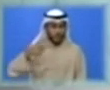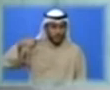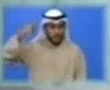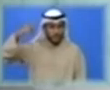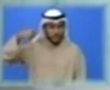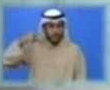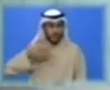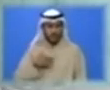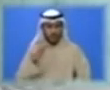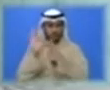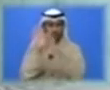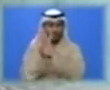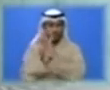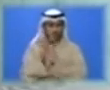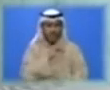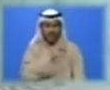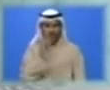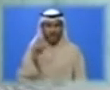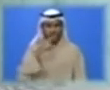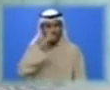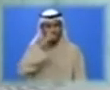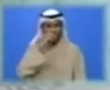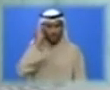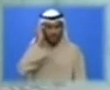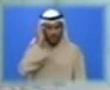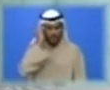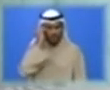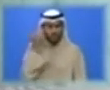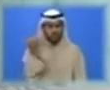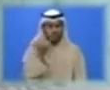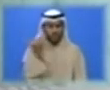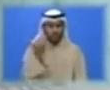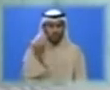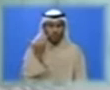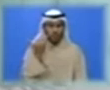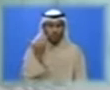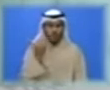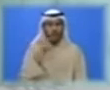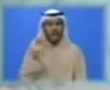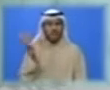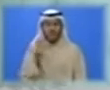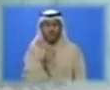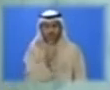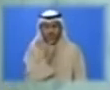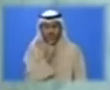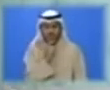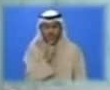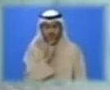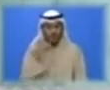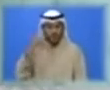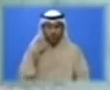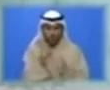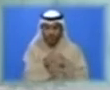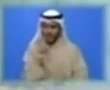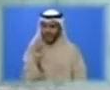تقديم المساعدات والخدمات المادية لبعض الفئات الضعيفة، ولكن